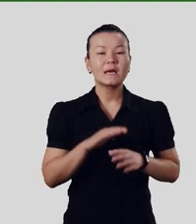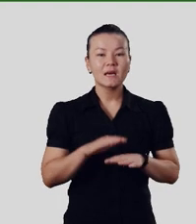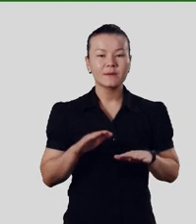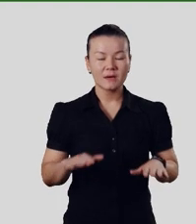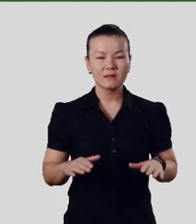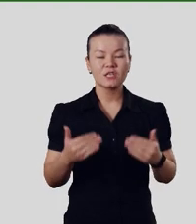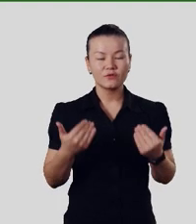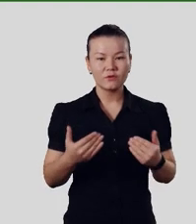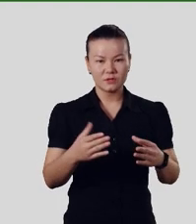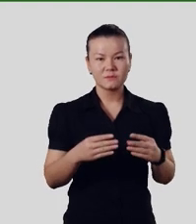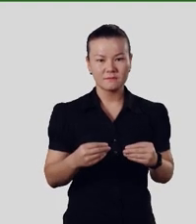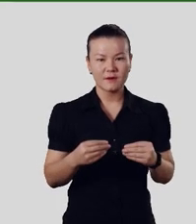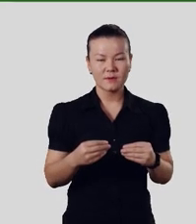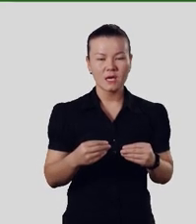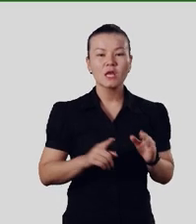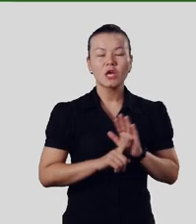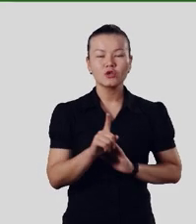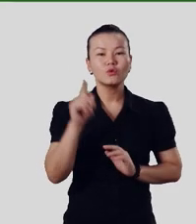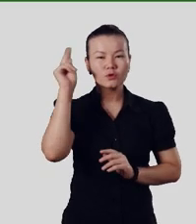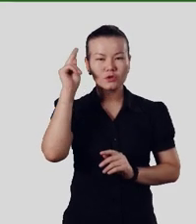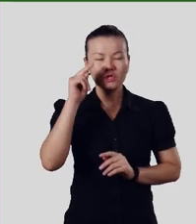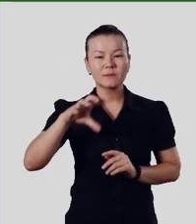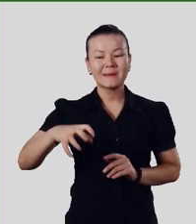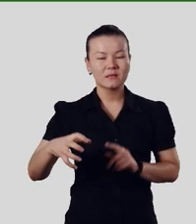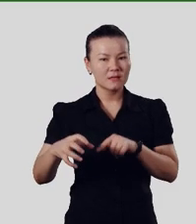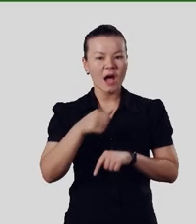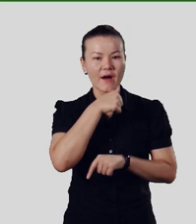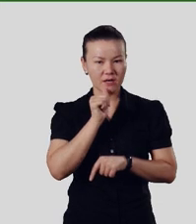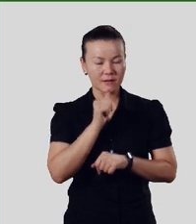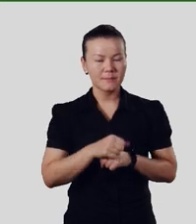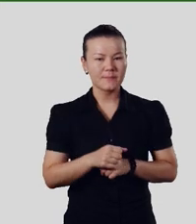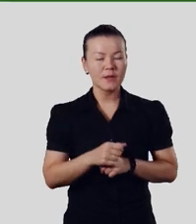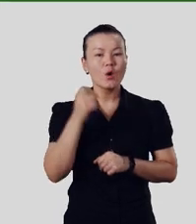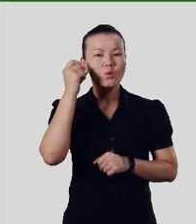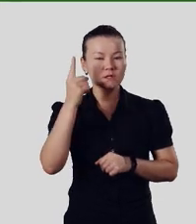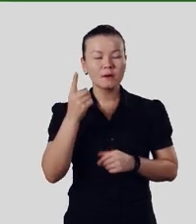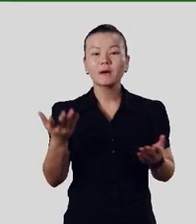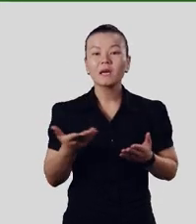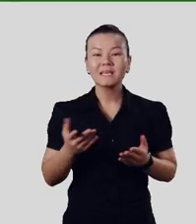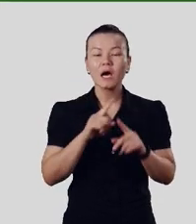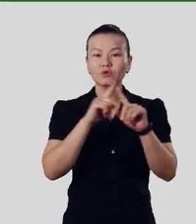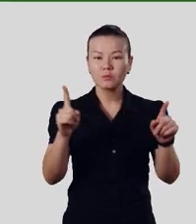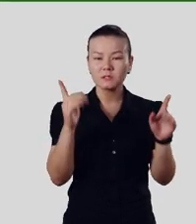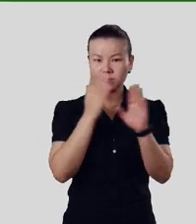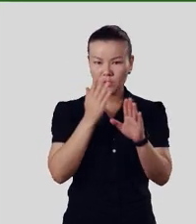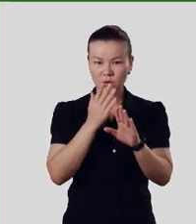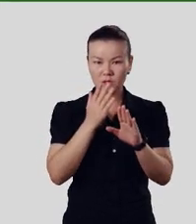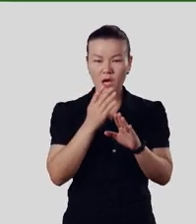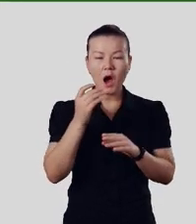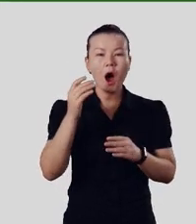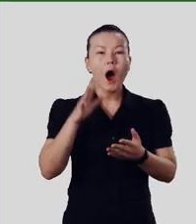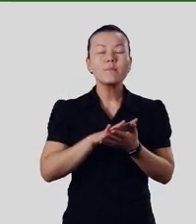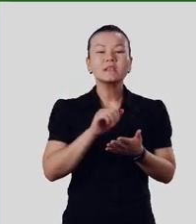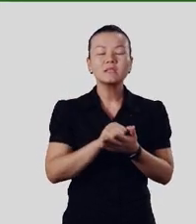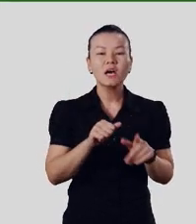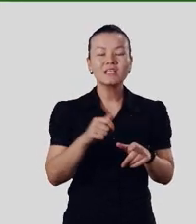Ребята, сегодня мы с вами начнем изучать материк Африка. Узнаем, какие особенности природы